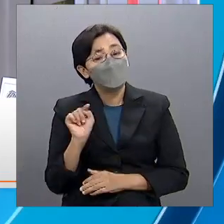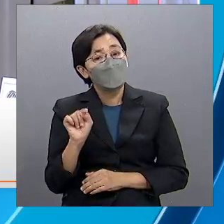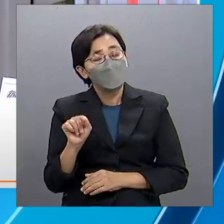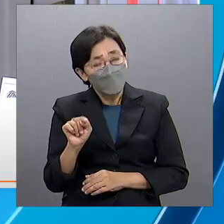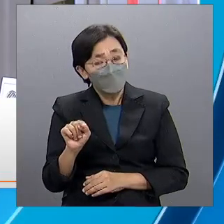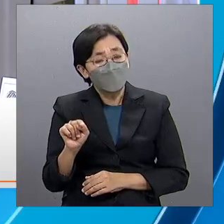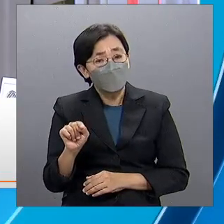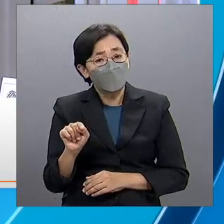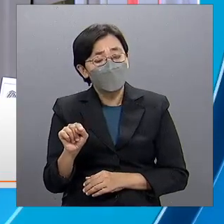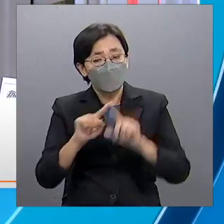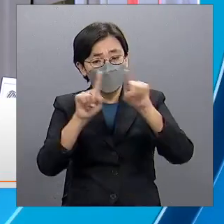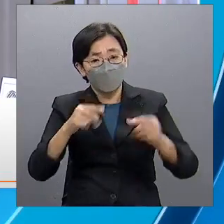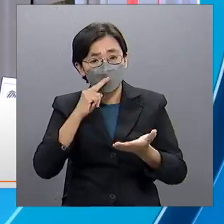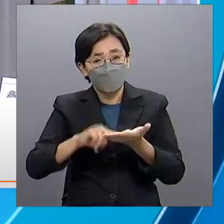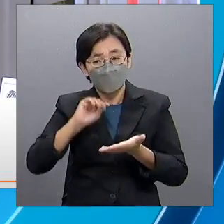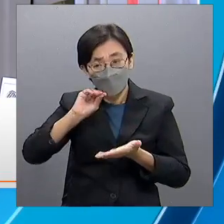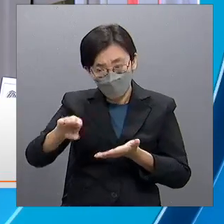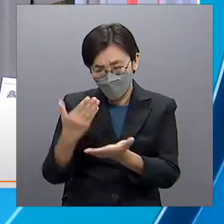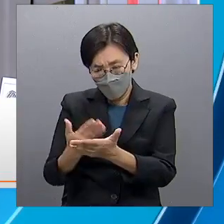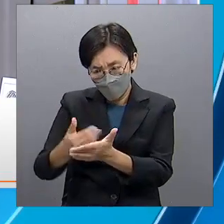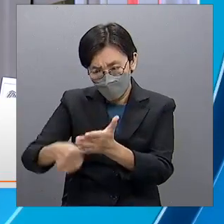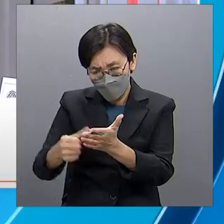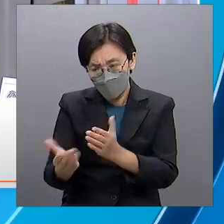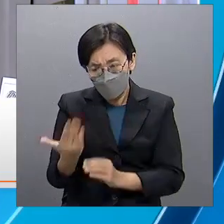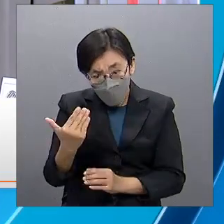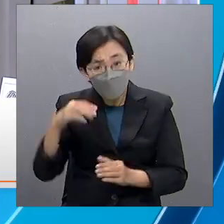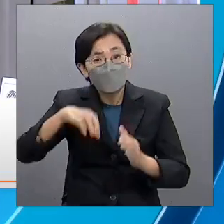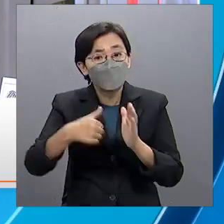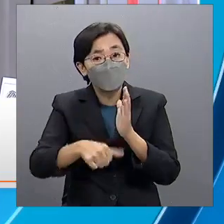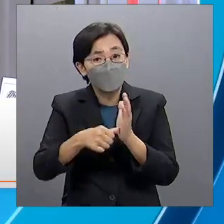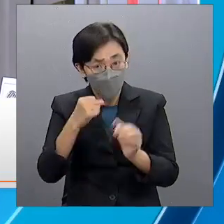ก็บภาษีเนี่ยมีการเคยทําแบบนี้ขึ้นมาก่อนมั้ยครับท่านโฆษกครับ